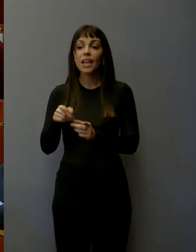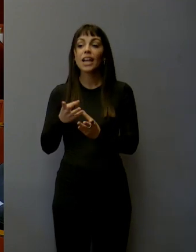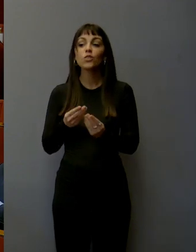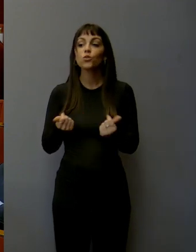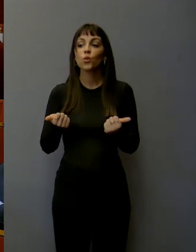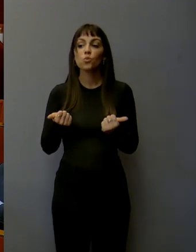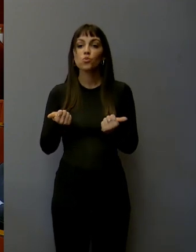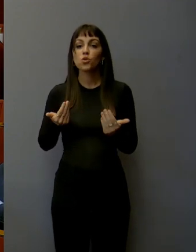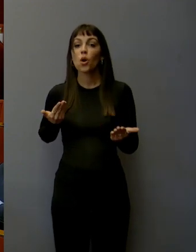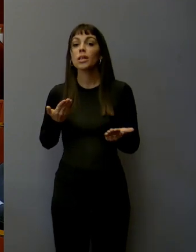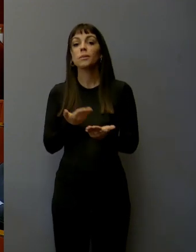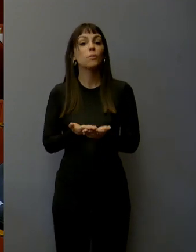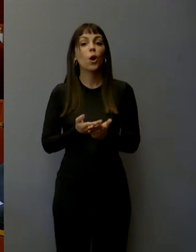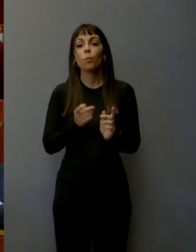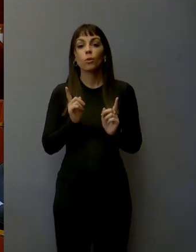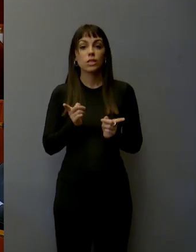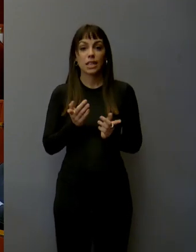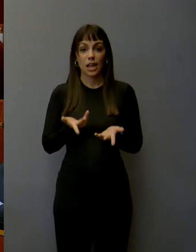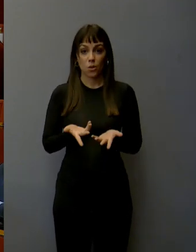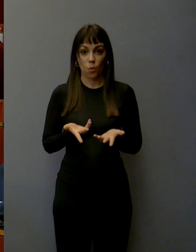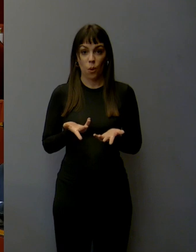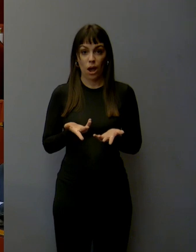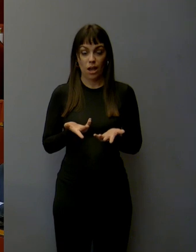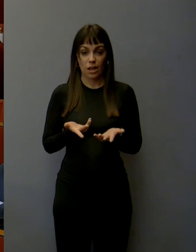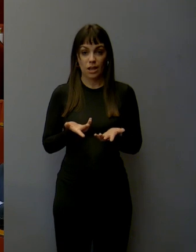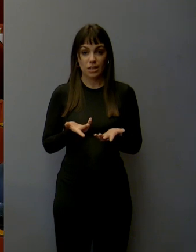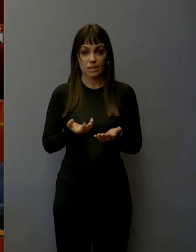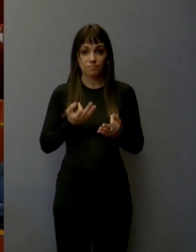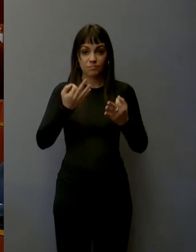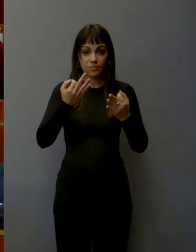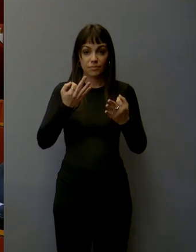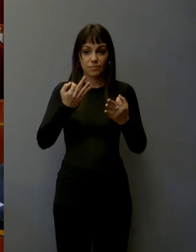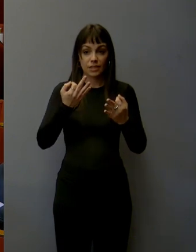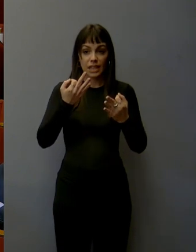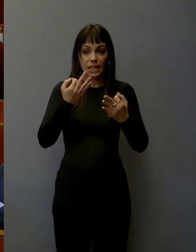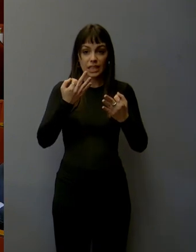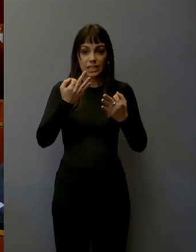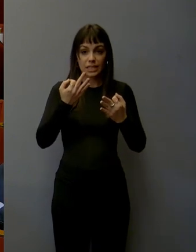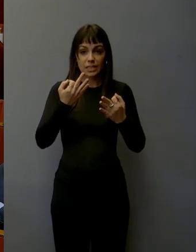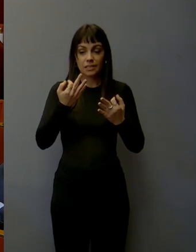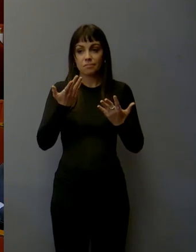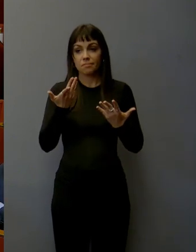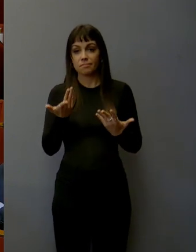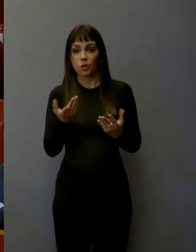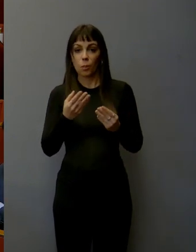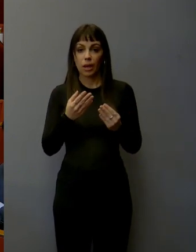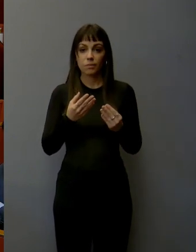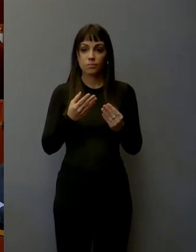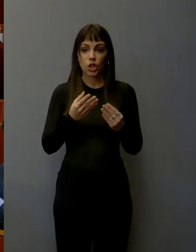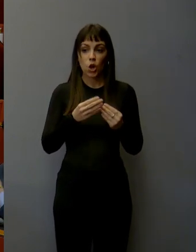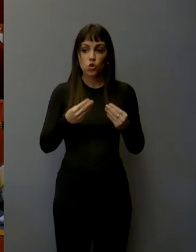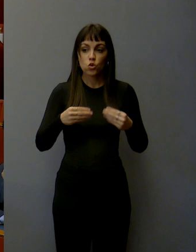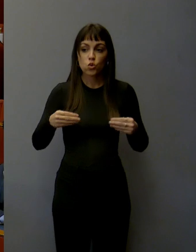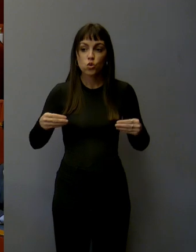cioè quelle di fare di questa sicurezza di adottare degli strumenti che sono molto più visibili che efficaci